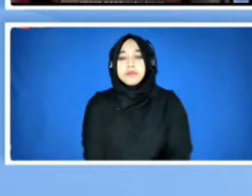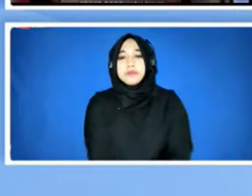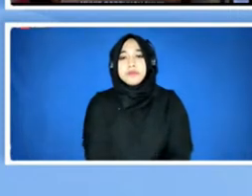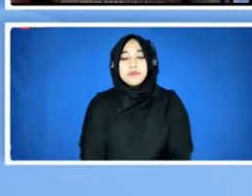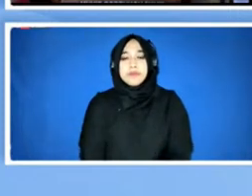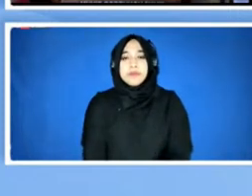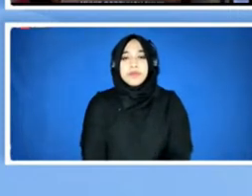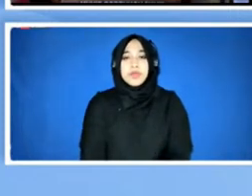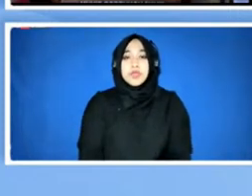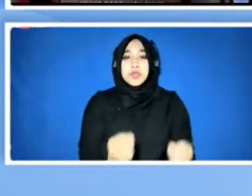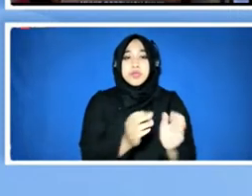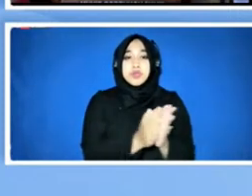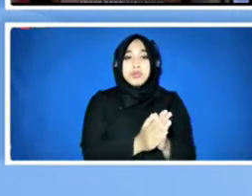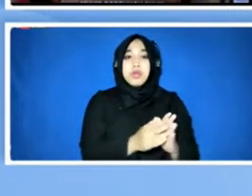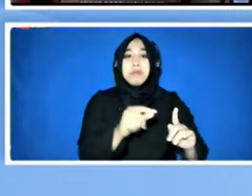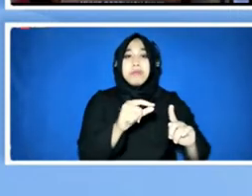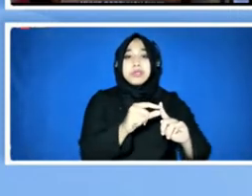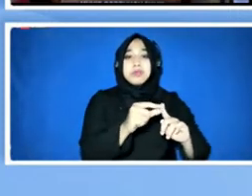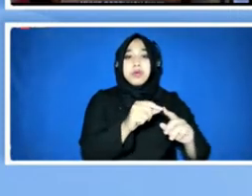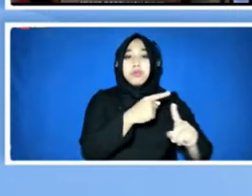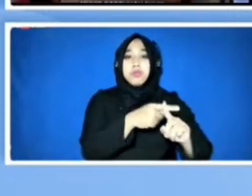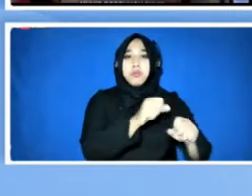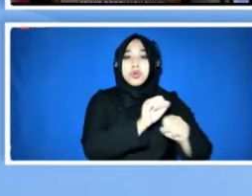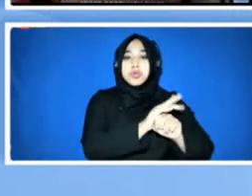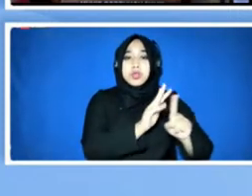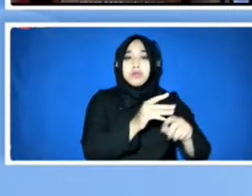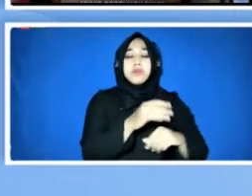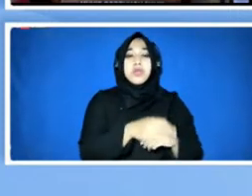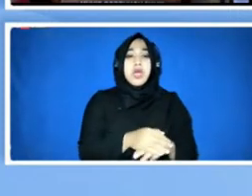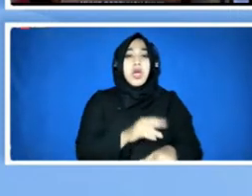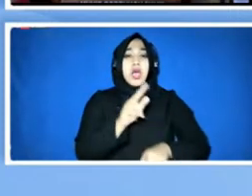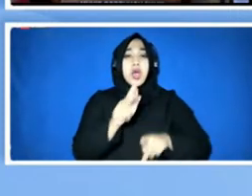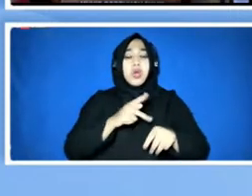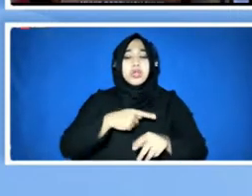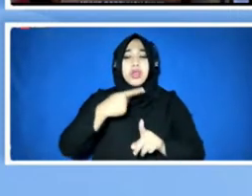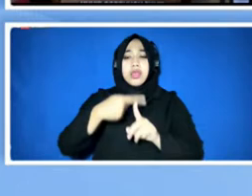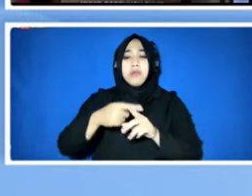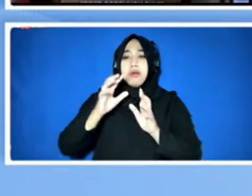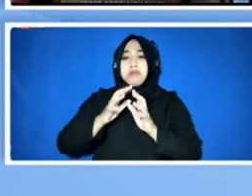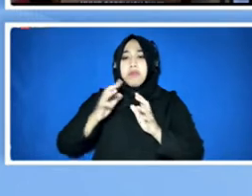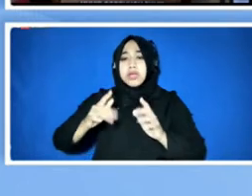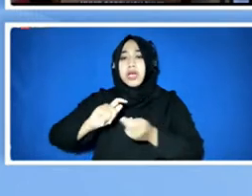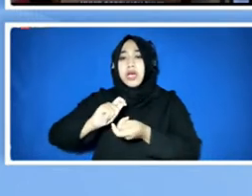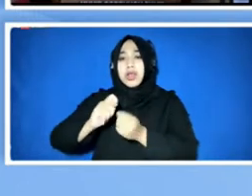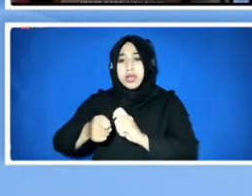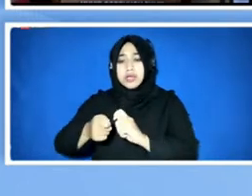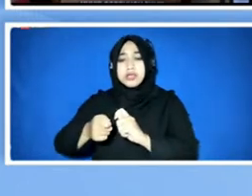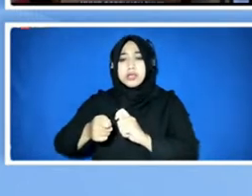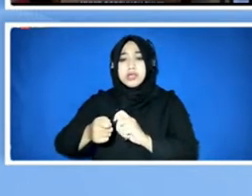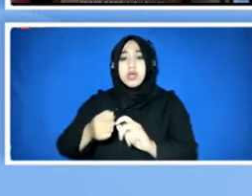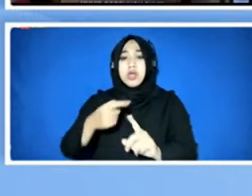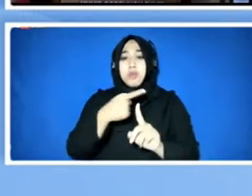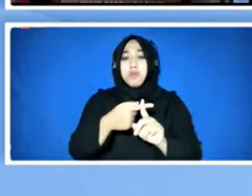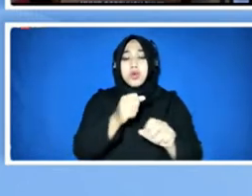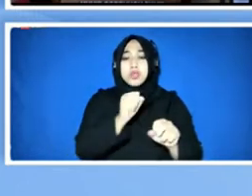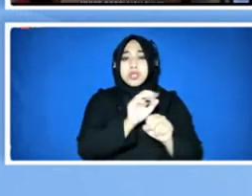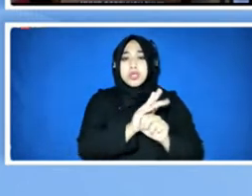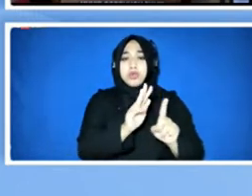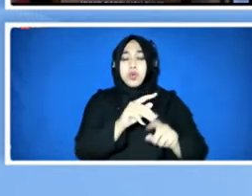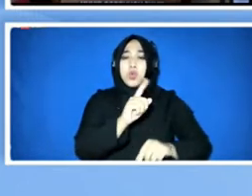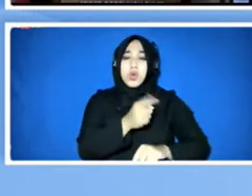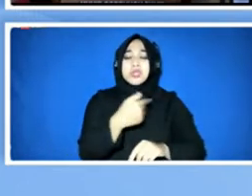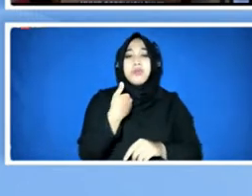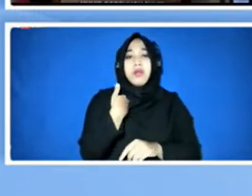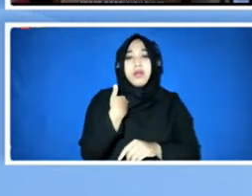Nah, jumlah spesimen positif ini menambahkan positivity rate. Kalau kita semakin banyak ngetes, likelihood bahwa positivity rate turun itu harusnya ada,